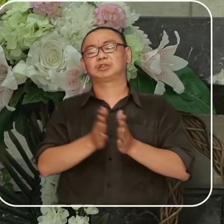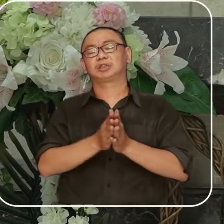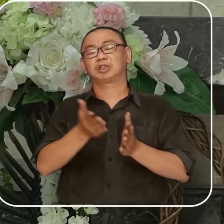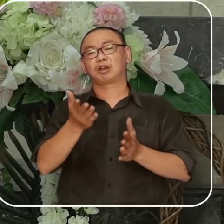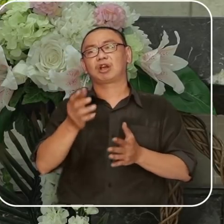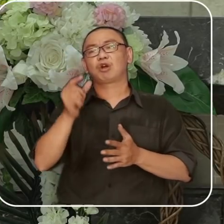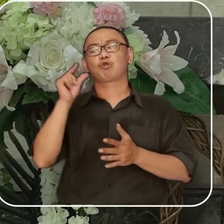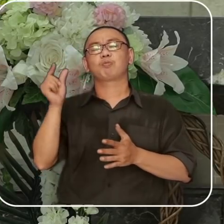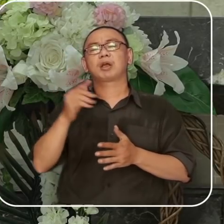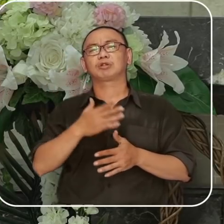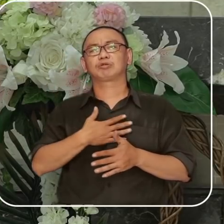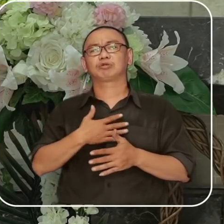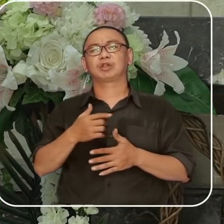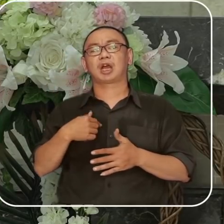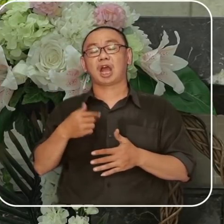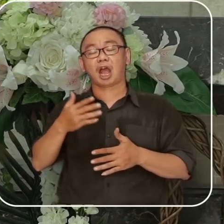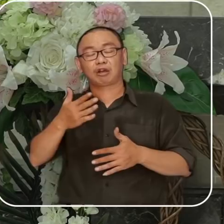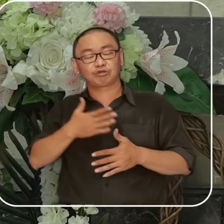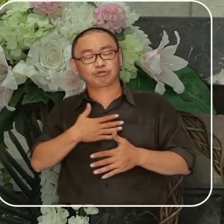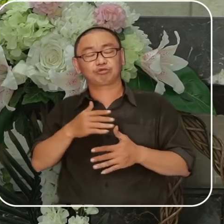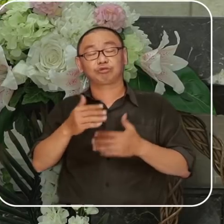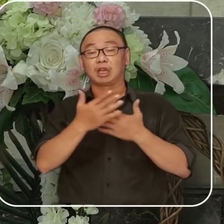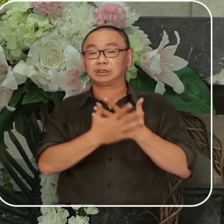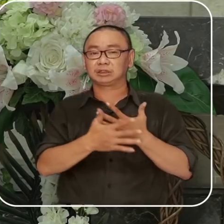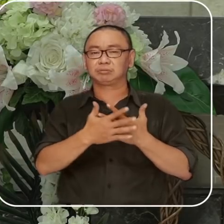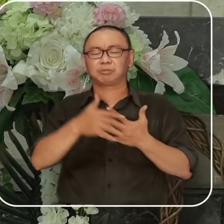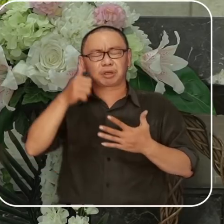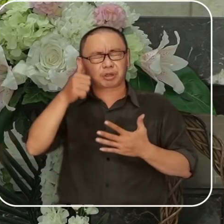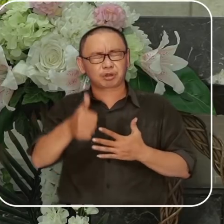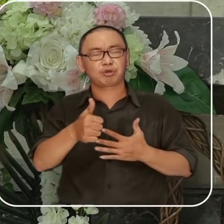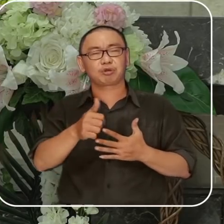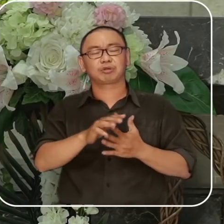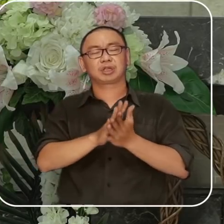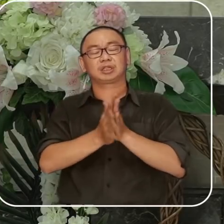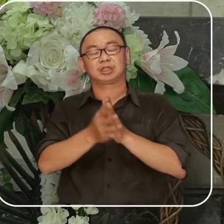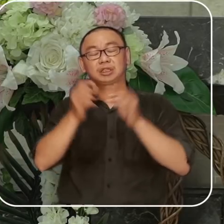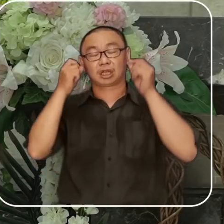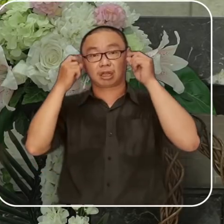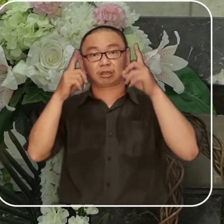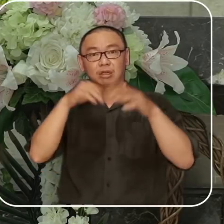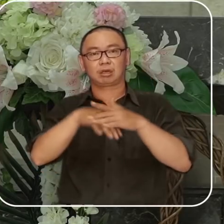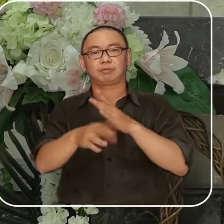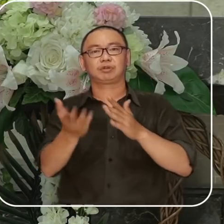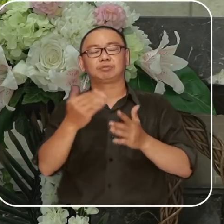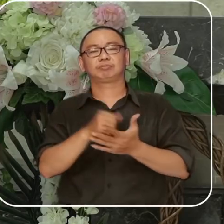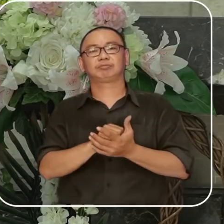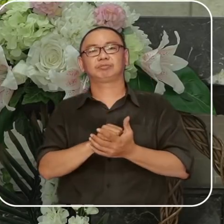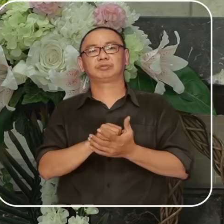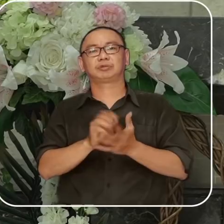umatku yang aku kasihi, betul-betul menjadi kenyataan dalam hidupnya. Dan